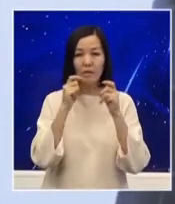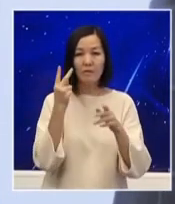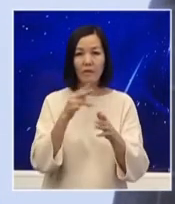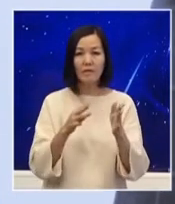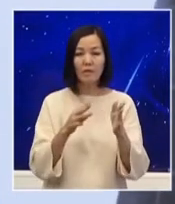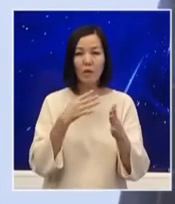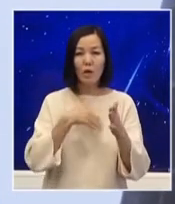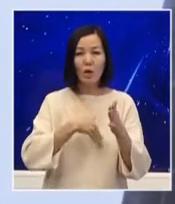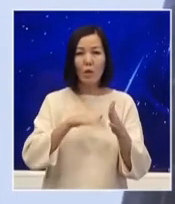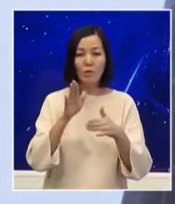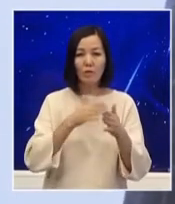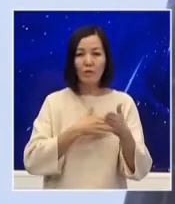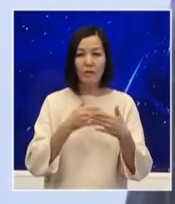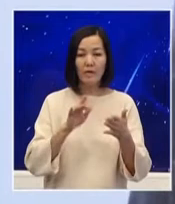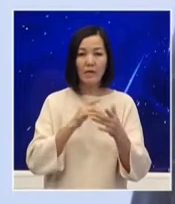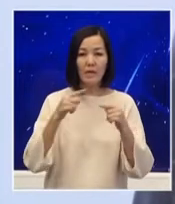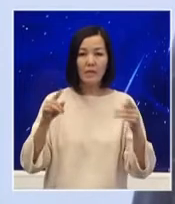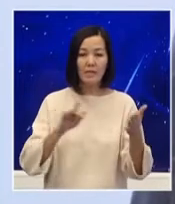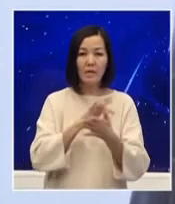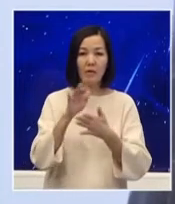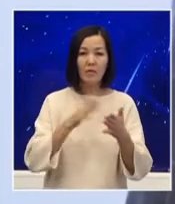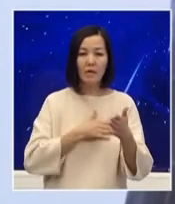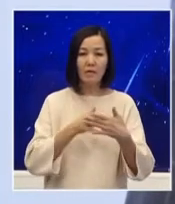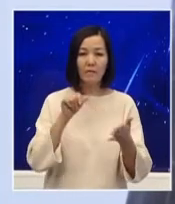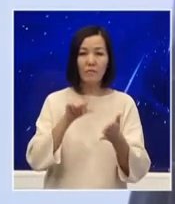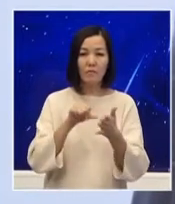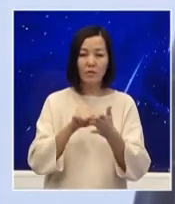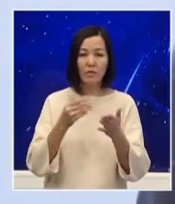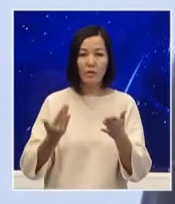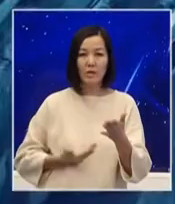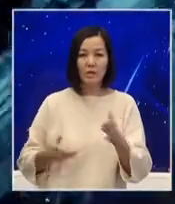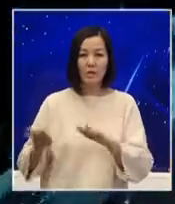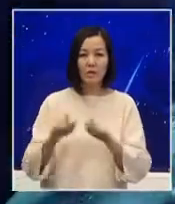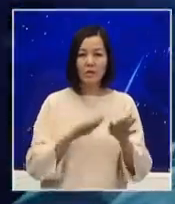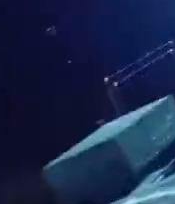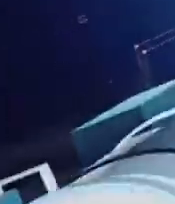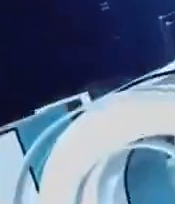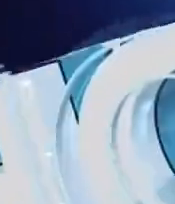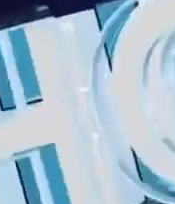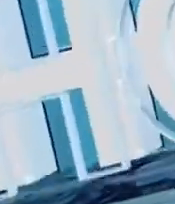лучших волонтеров из разных городов, которые активно принимали участие в волонтерском движении.